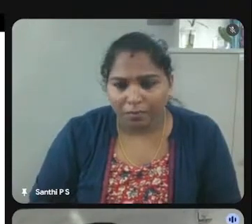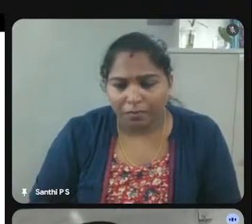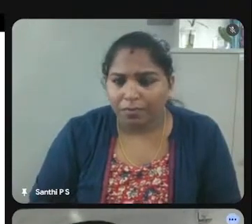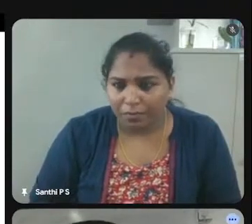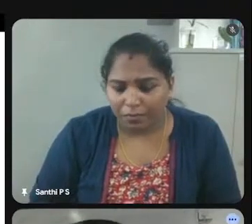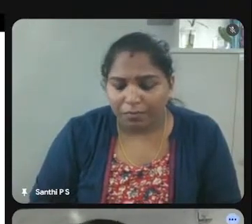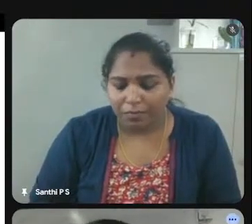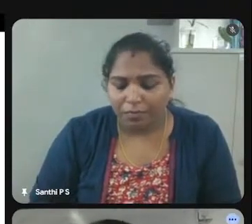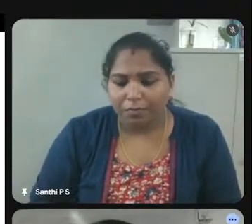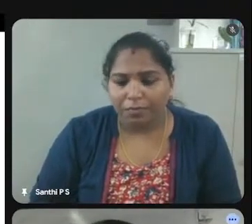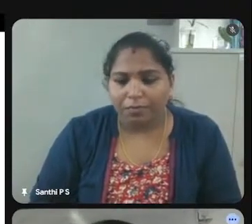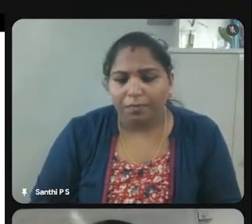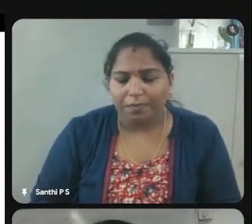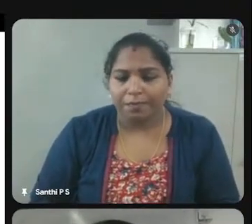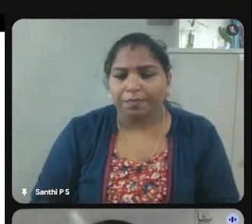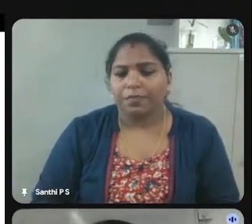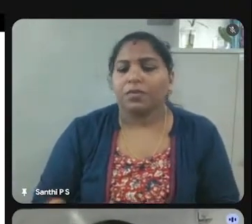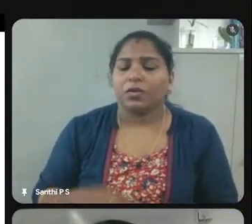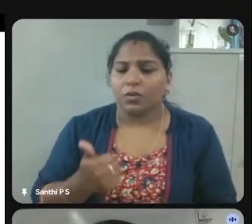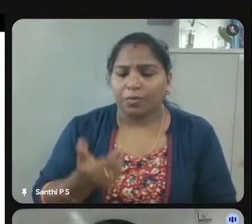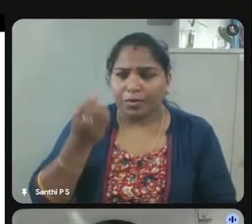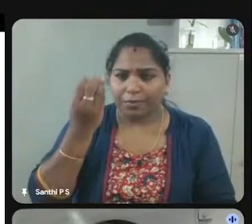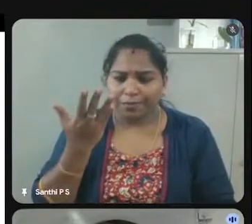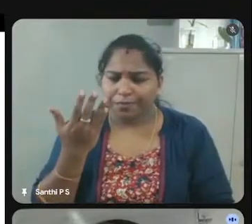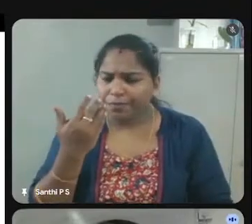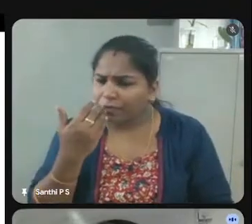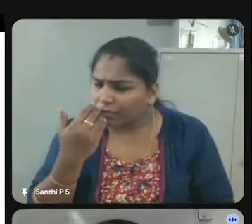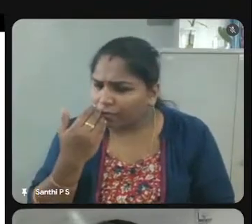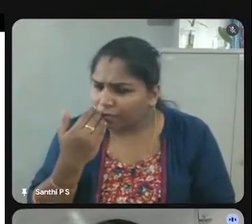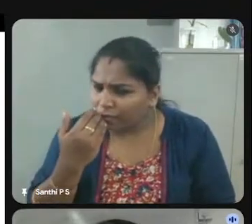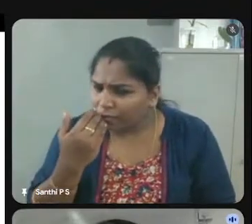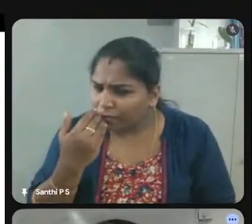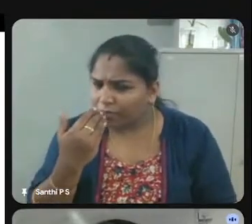പറഞ്ഞോളൂ. ഗുഡ് മോർണിംഗ് മാം. ഞാൻ സീനിലാണ്